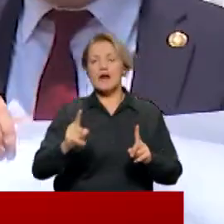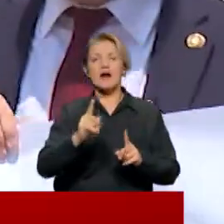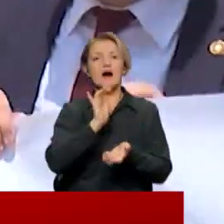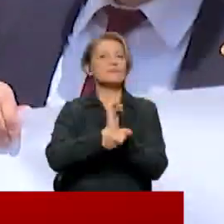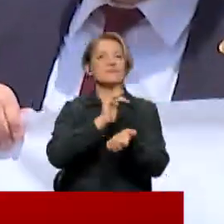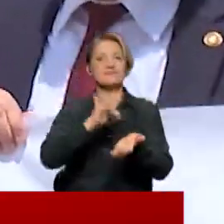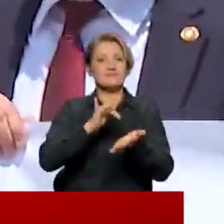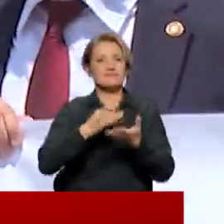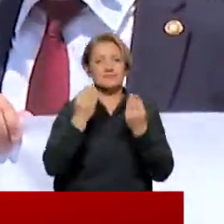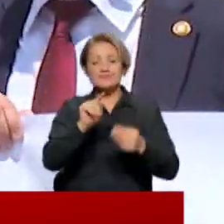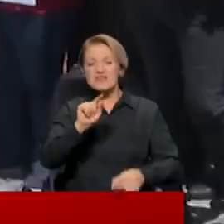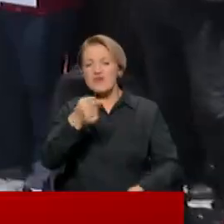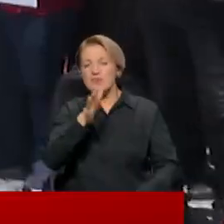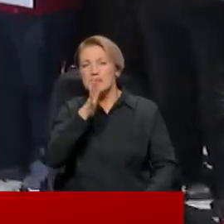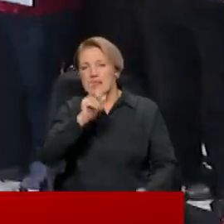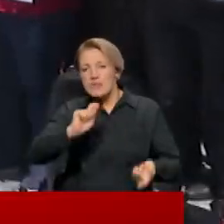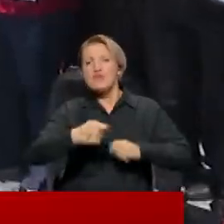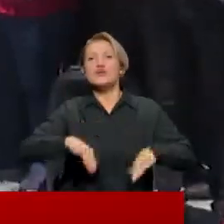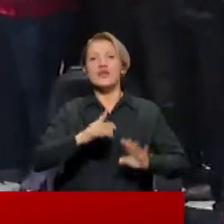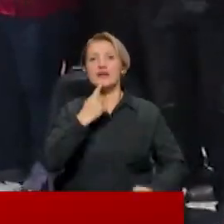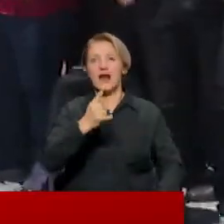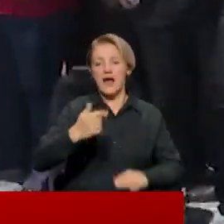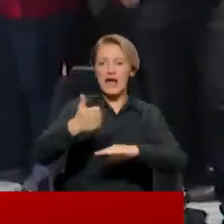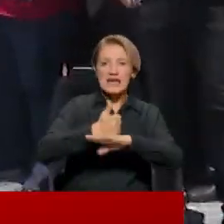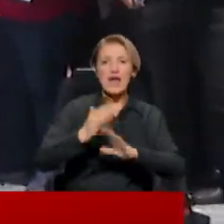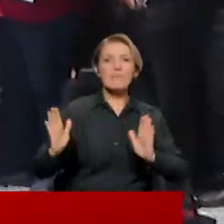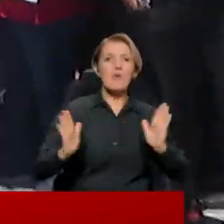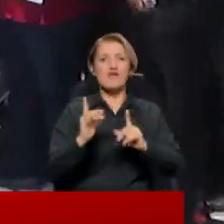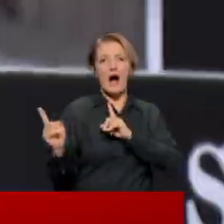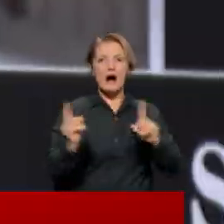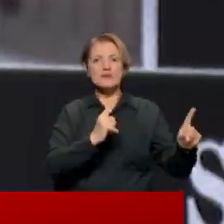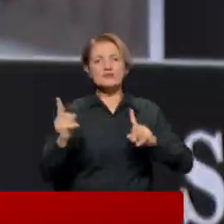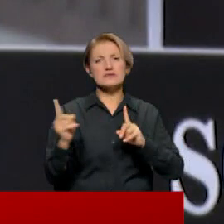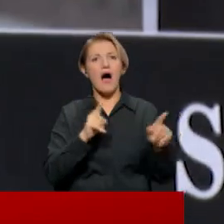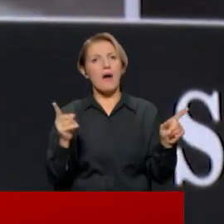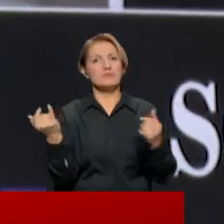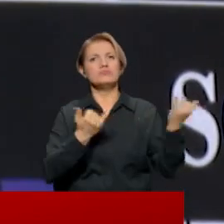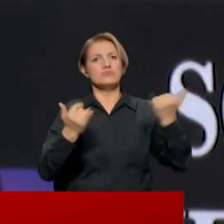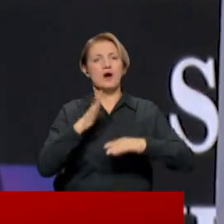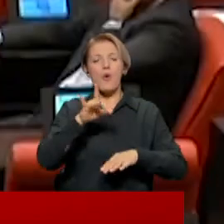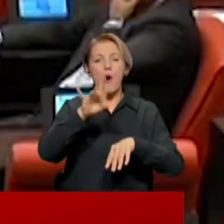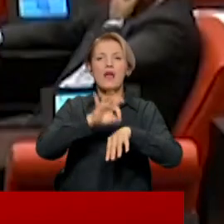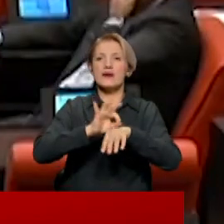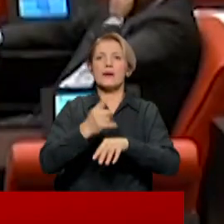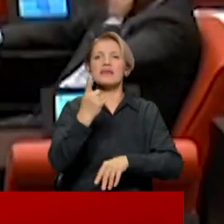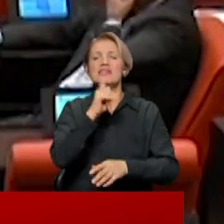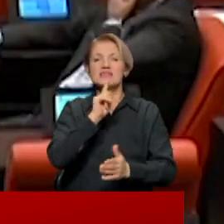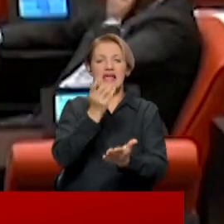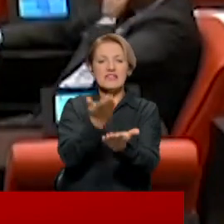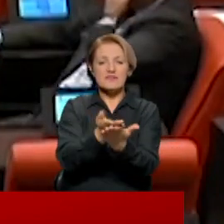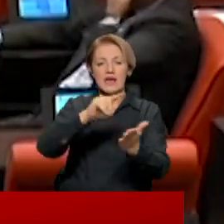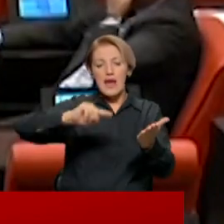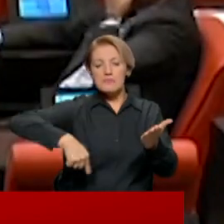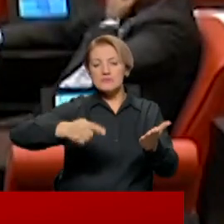öneren maddenin virgülü bile değişmeyecek derken iktidarla muhalefet arasındaysa trafik var işte O anlardan biri teklifin altında